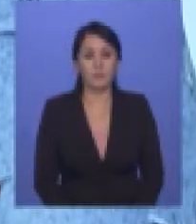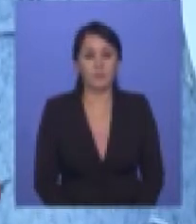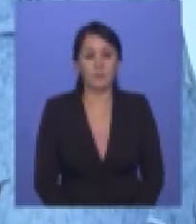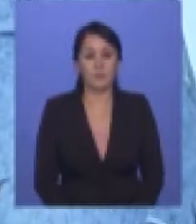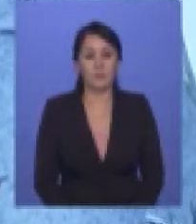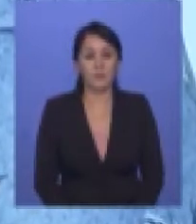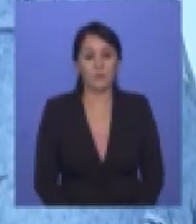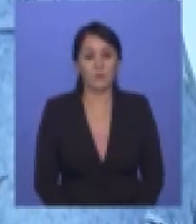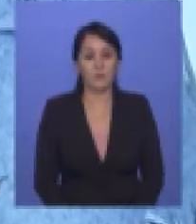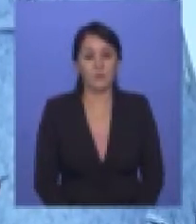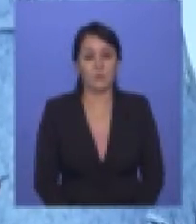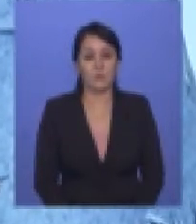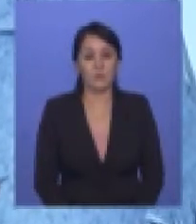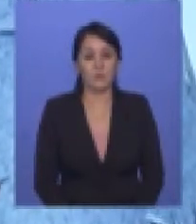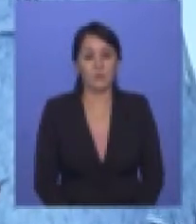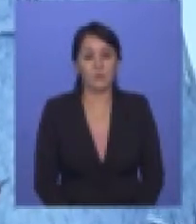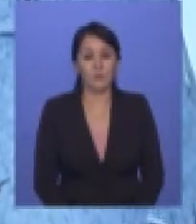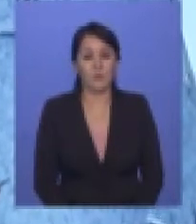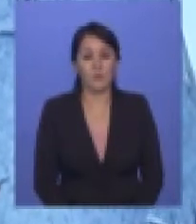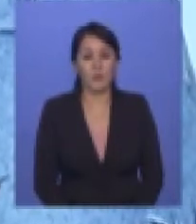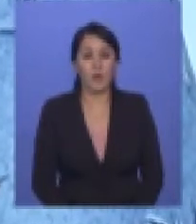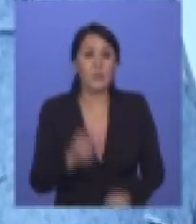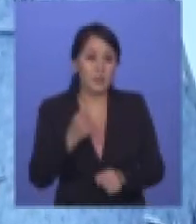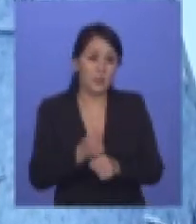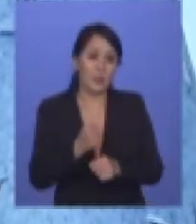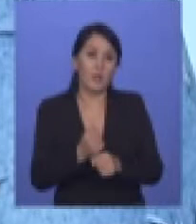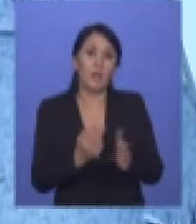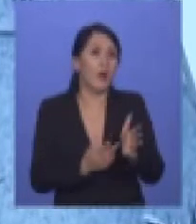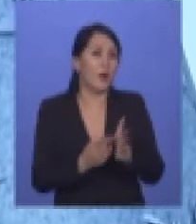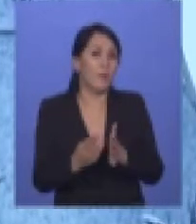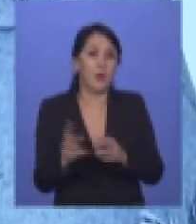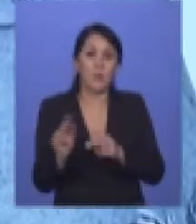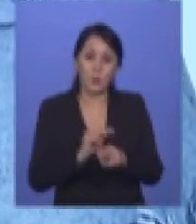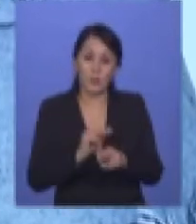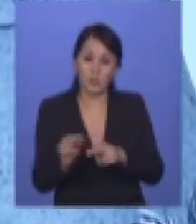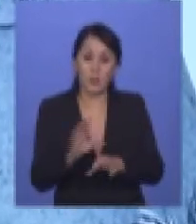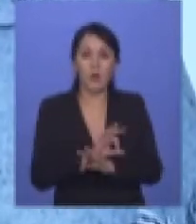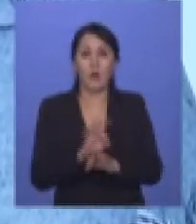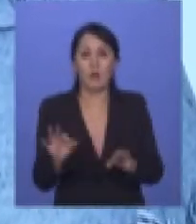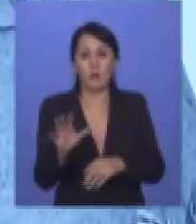апарды, сатқызып, шақсады, барлығы шақсы өтті.